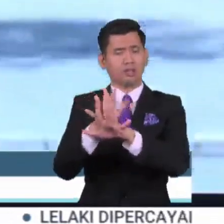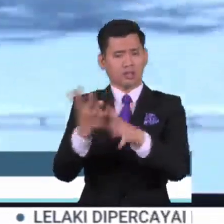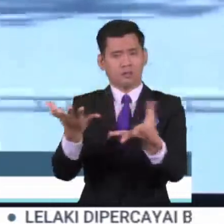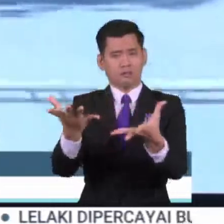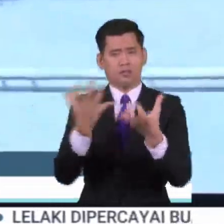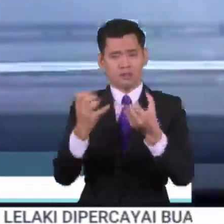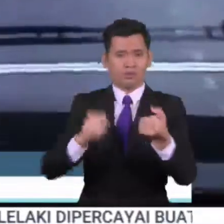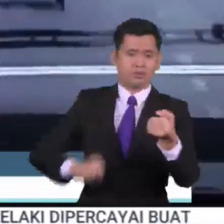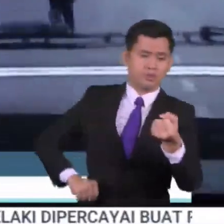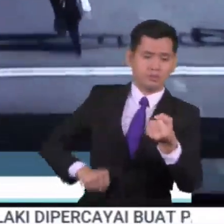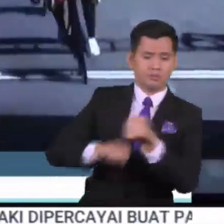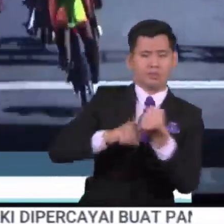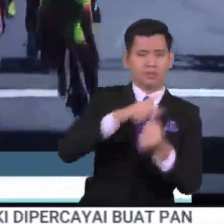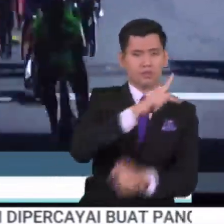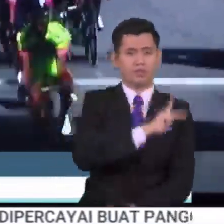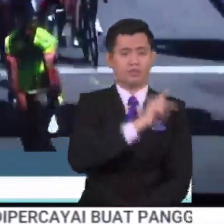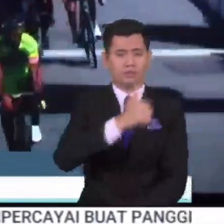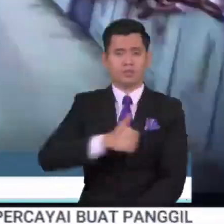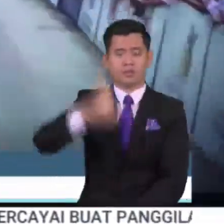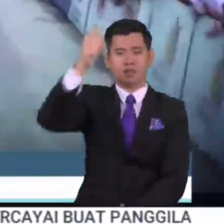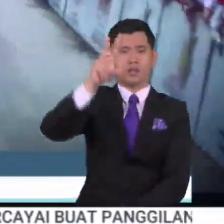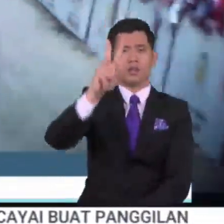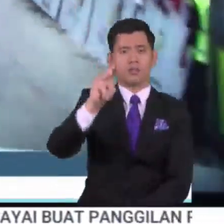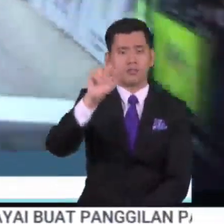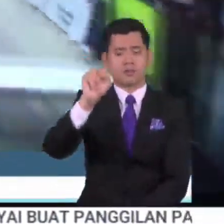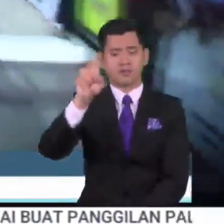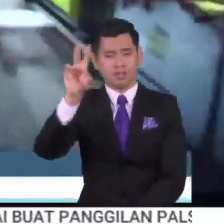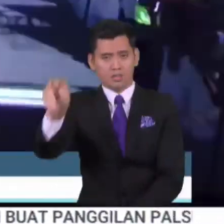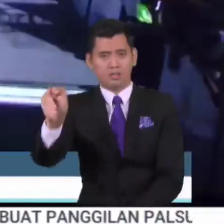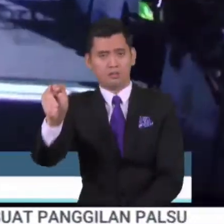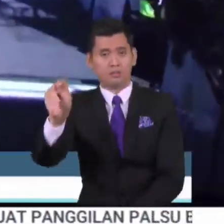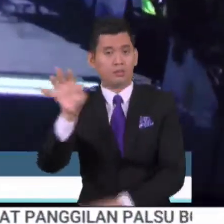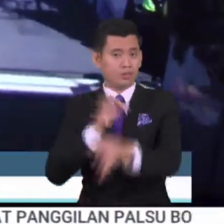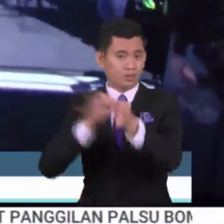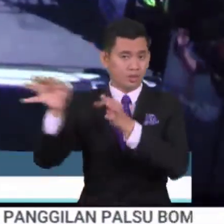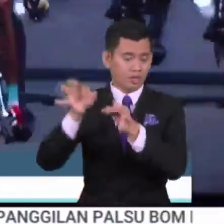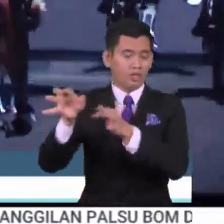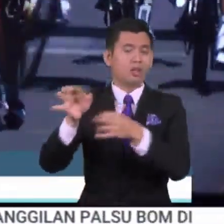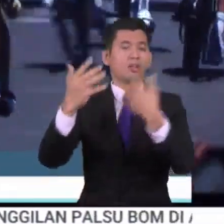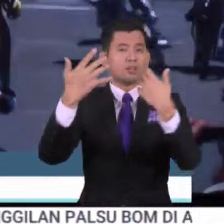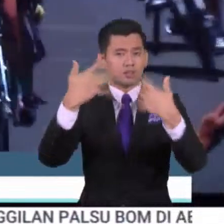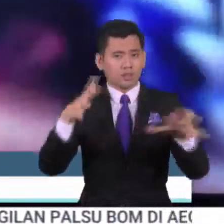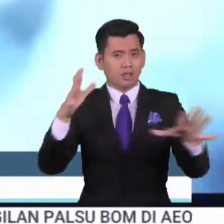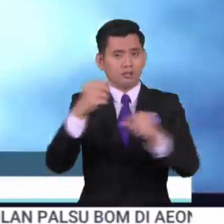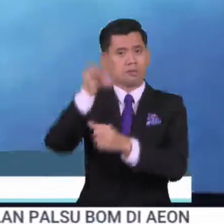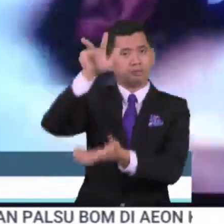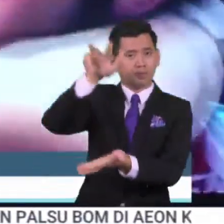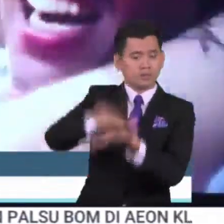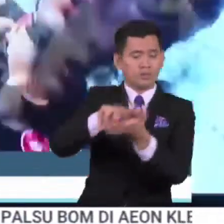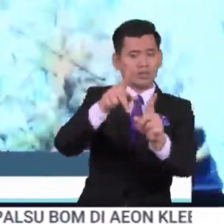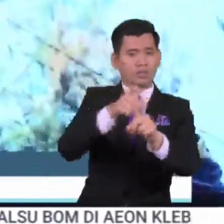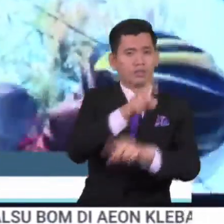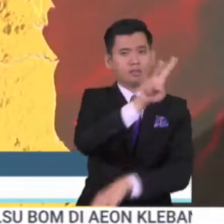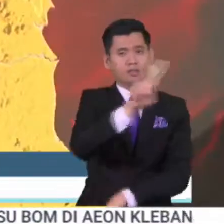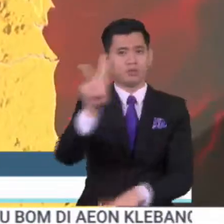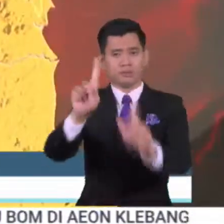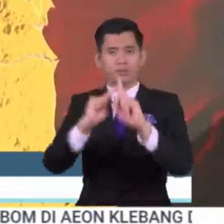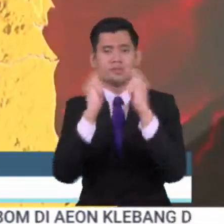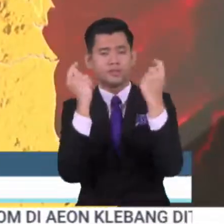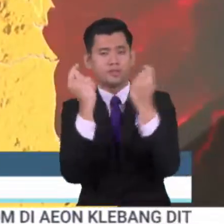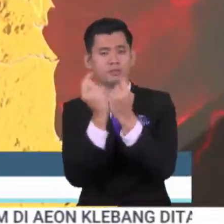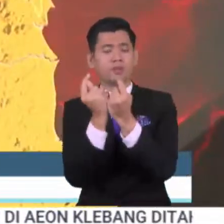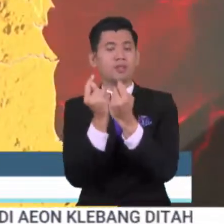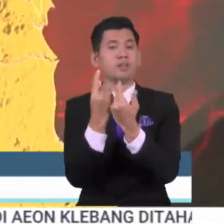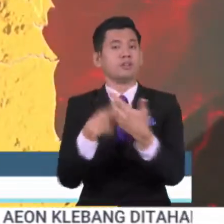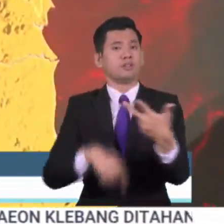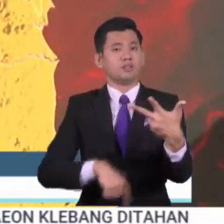penaja ketua pengarah MSN dat Ahmad shfawi Ismail berkata pihaknya juga sudah mendapatkan pengesahan daripada 2 pasukan